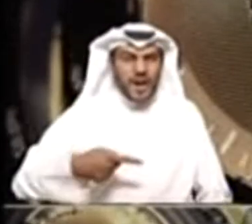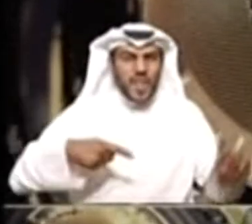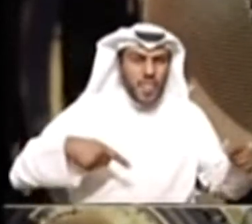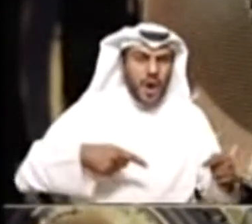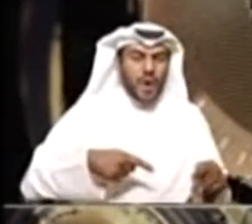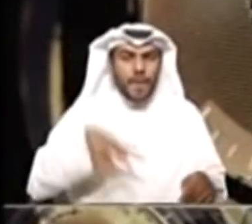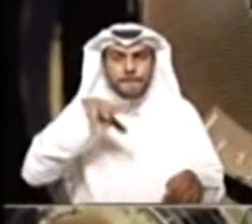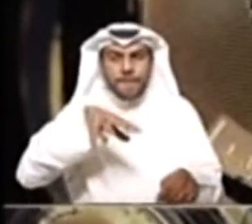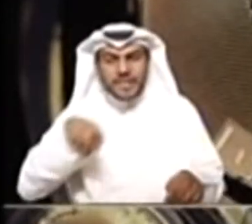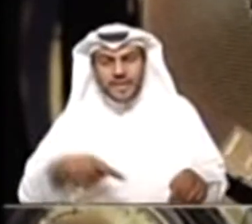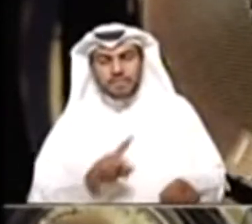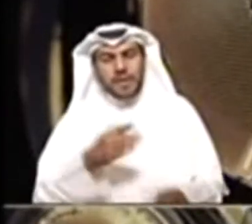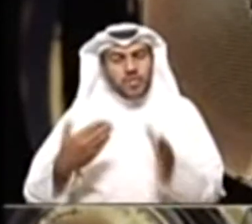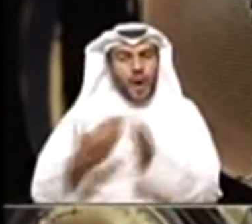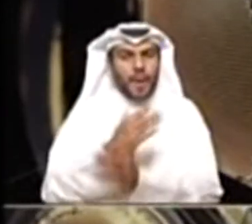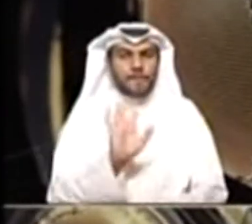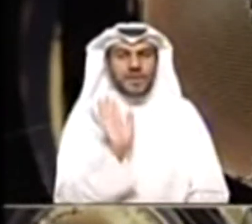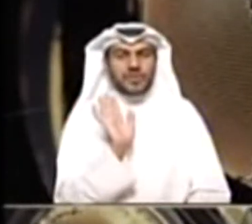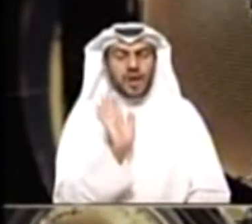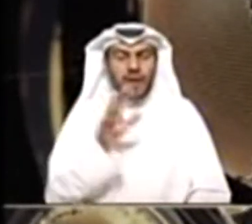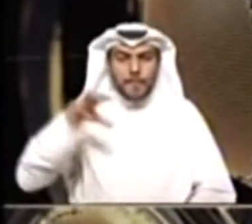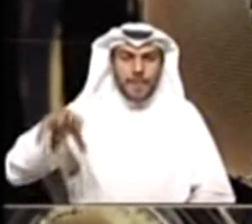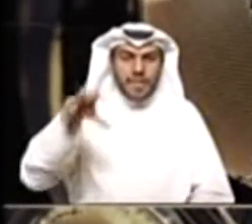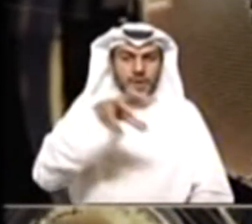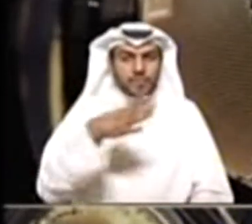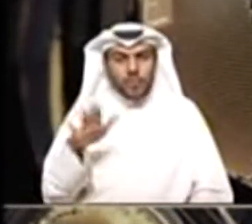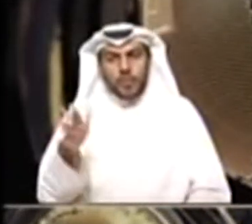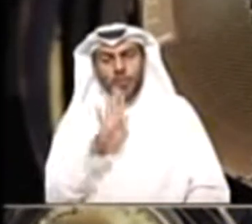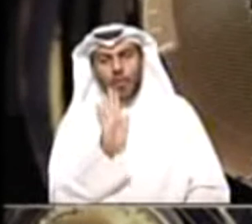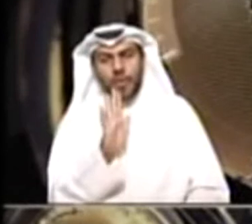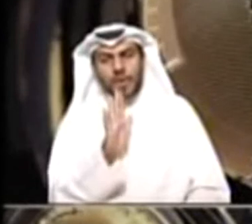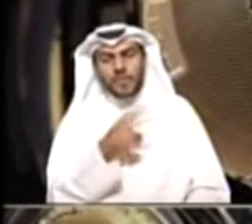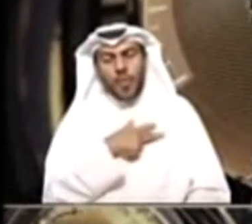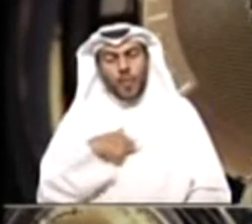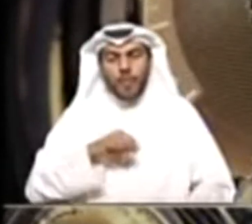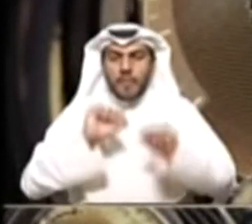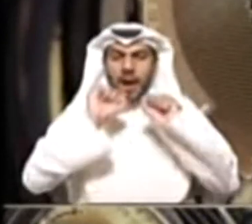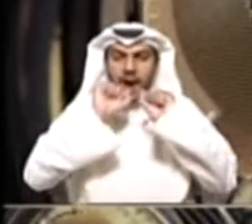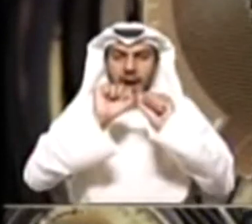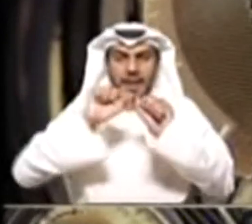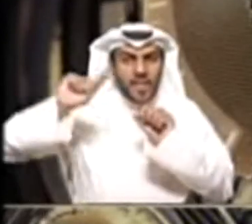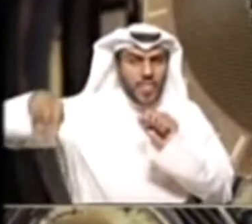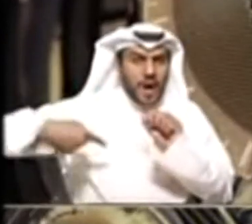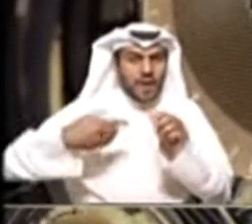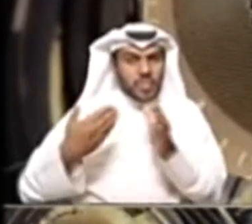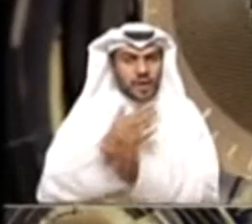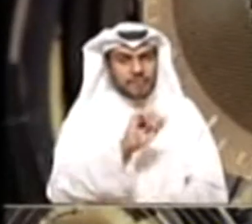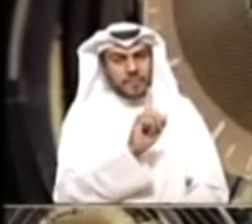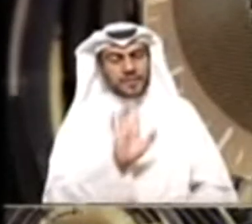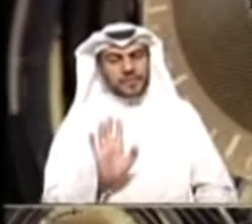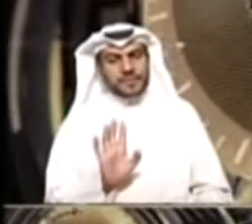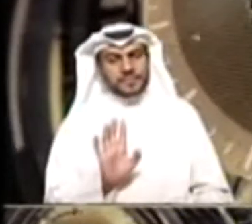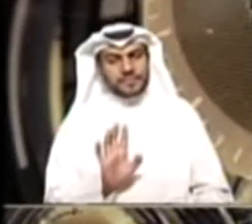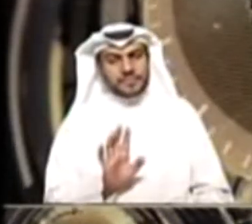للدول واحترام سيادتها وفق ما نصت عليه المواثيق والأعراف الدولية.